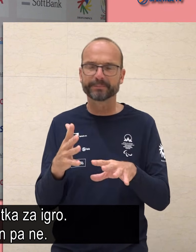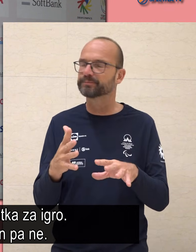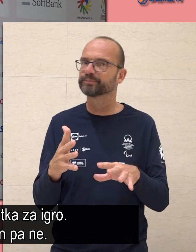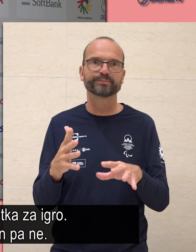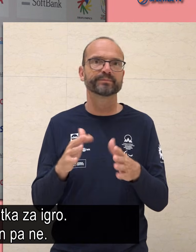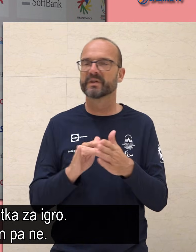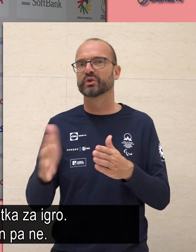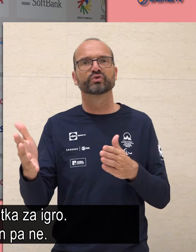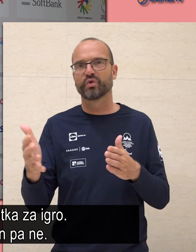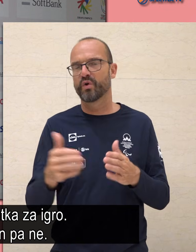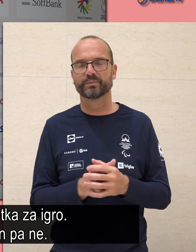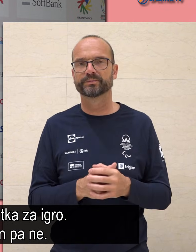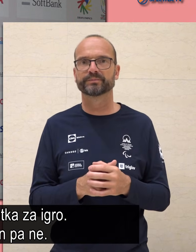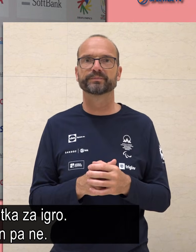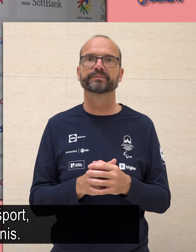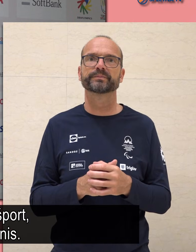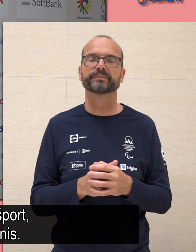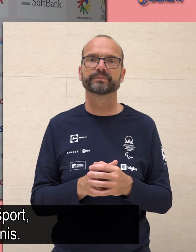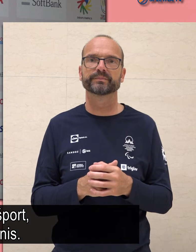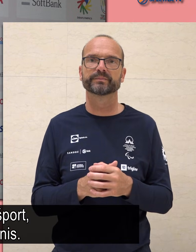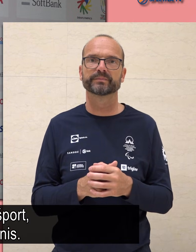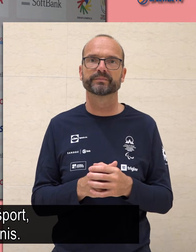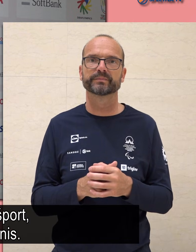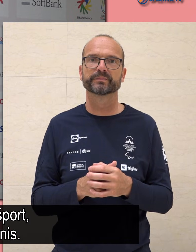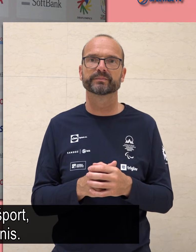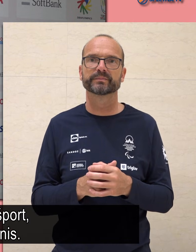Vsaki se vse isto, vse posode.